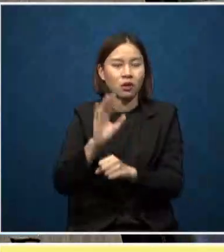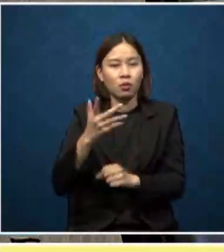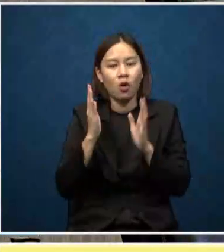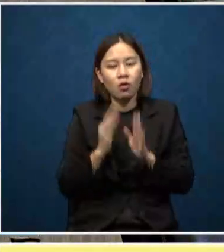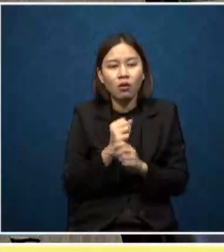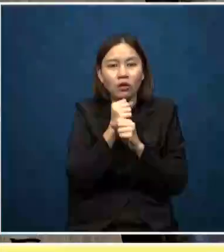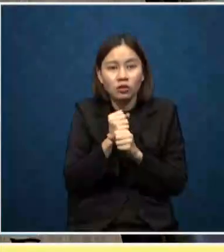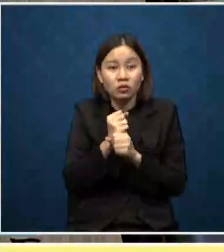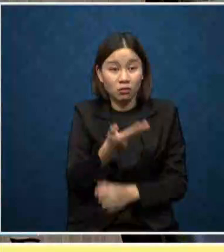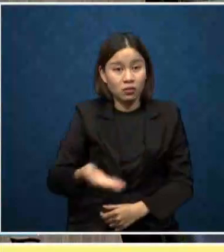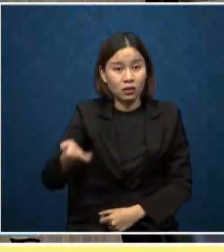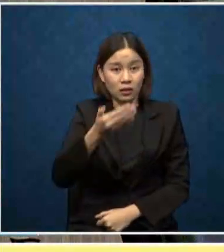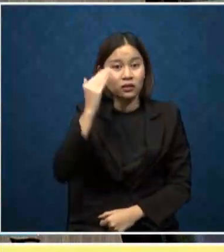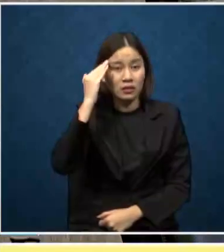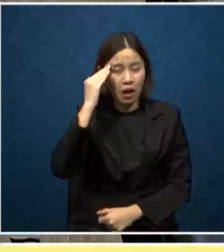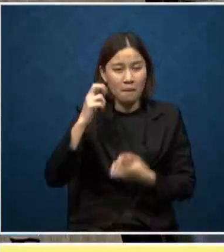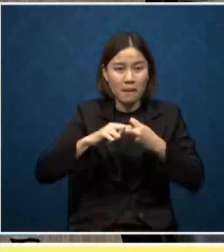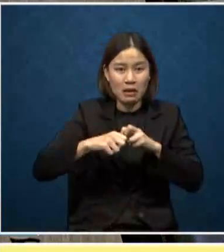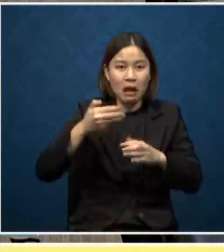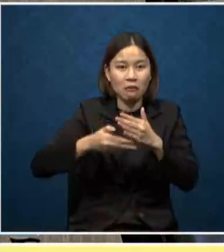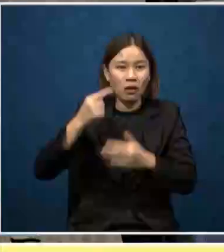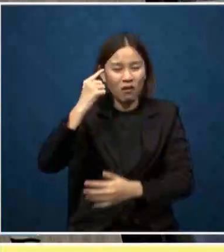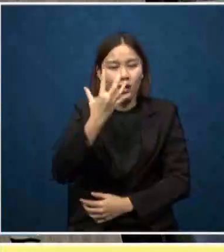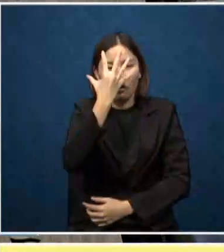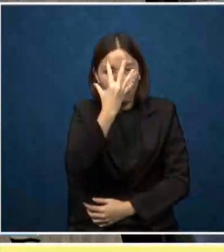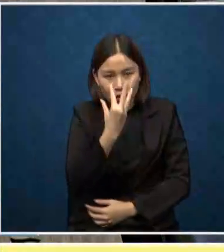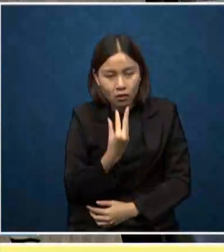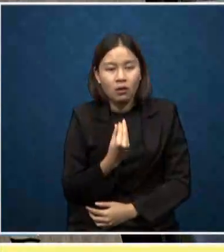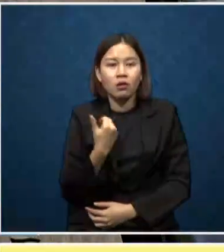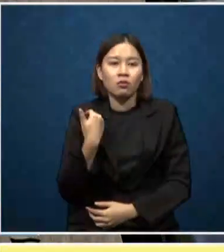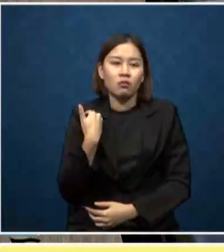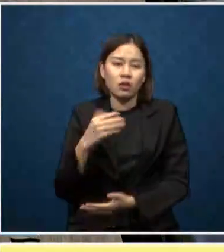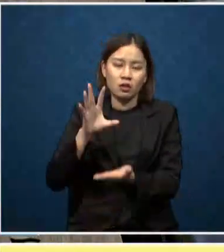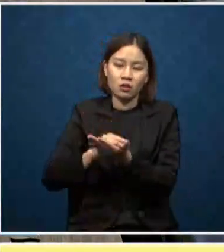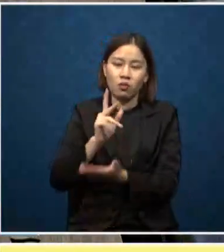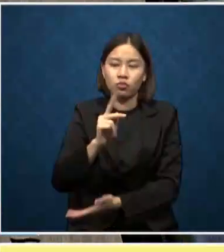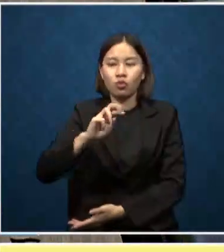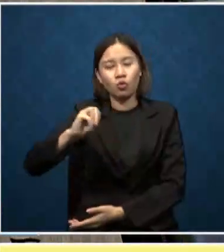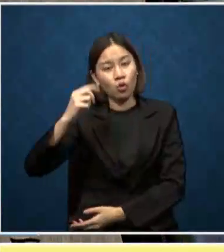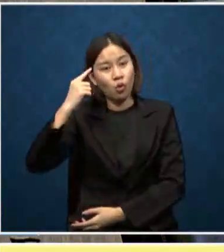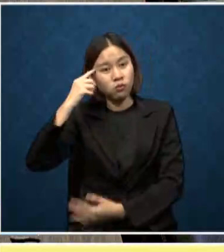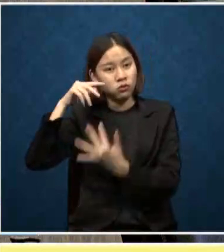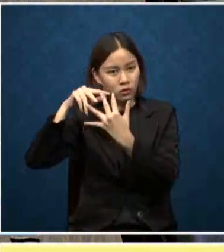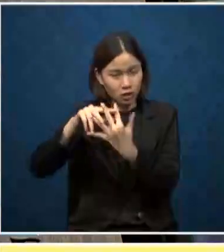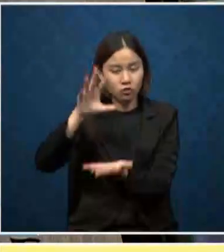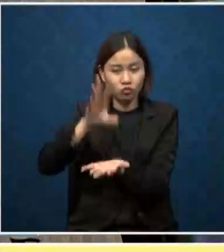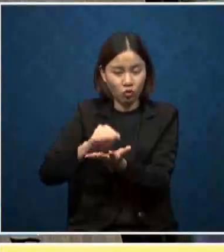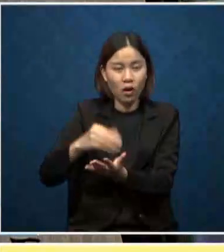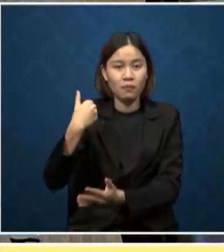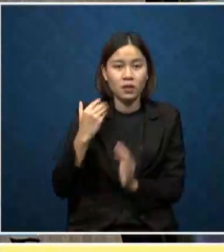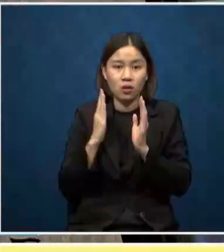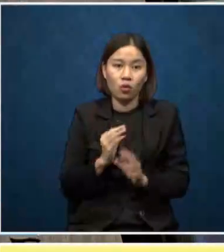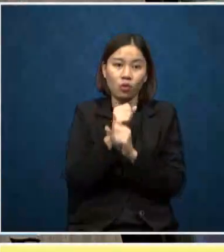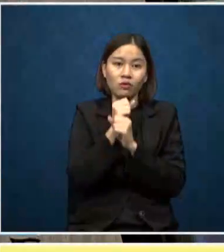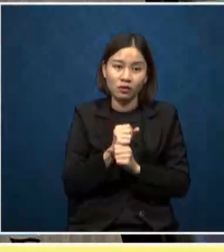สูงอายุท่านทราบมครับมีปัญหาสุขภาพจิตเป็นโรคซึมเศร้าข้อมูลกรมสุขภาพจิตสำรวจมามีครับว่าผู้สูง